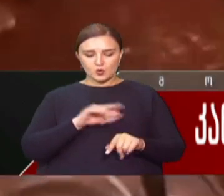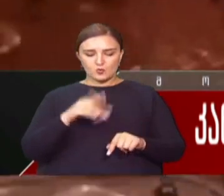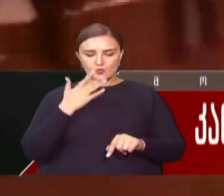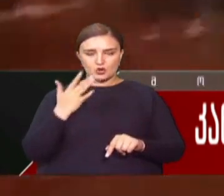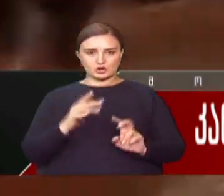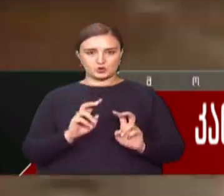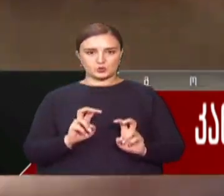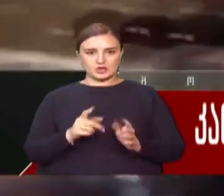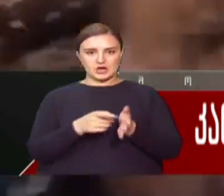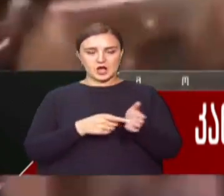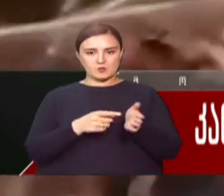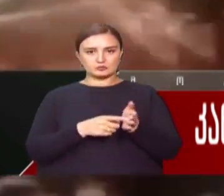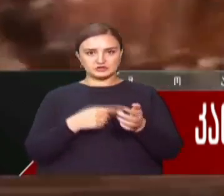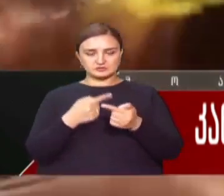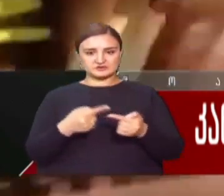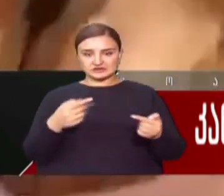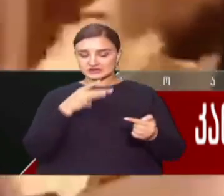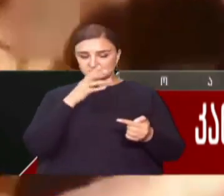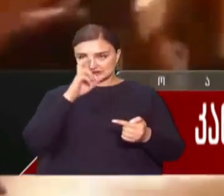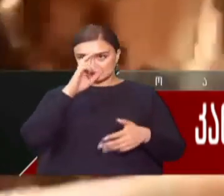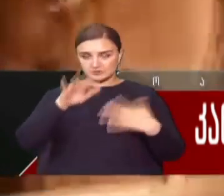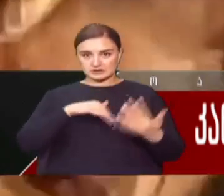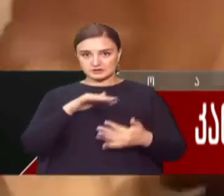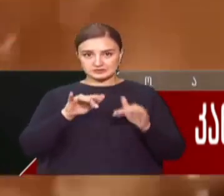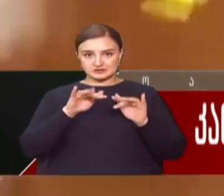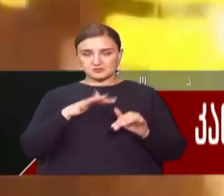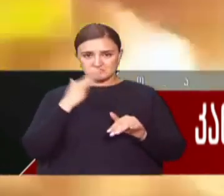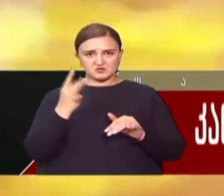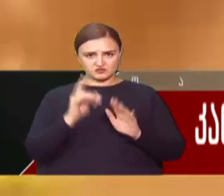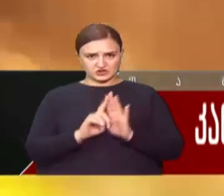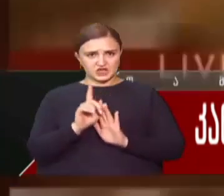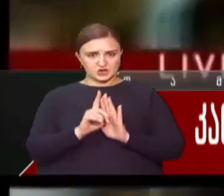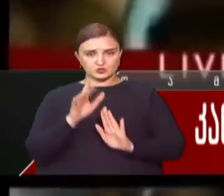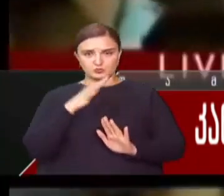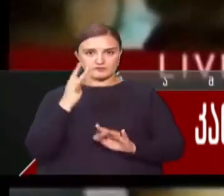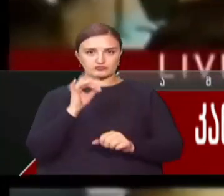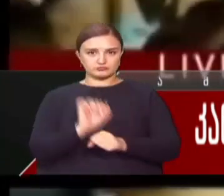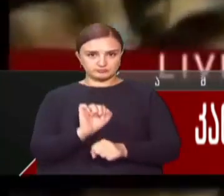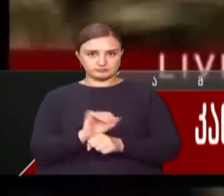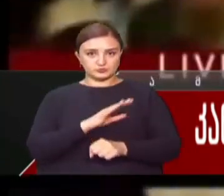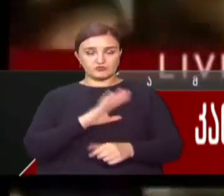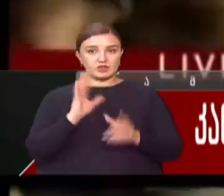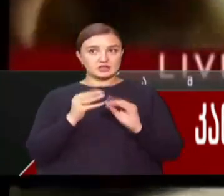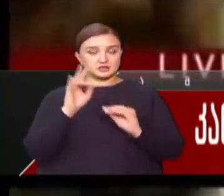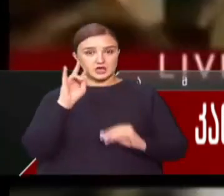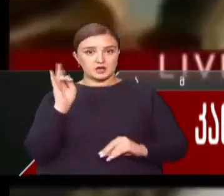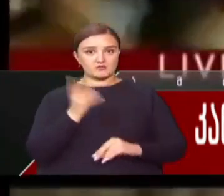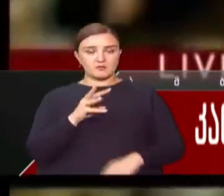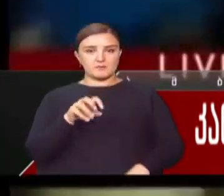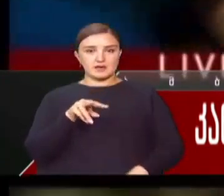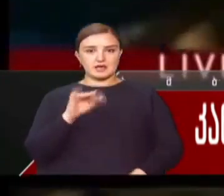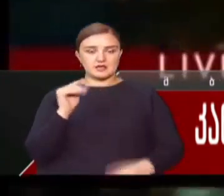ნონსენსი. Გამოძიება სხვადასხვა დროს სახელმწიფო გადატრიალების საქმეზე ბევრჯერ დაიწყო და ბევრჯერაც შეწყდა. Მათ შორის ყველაზე გახმაურებული ნიკა